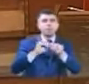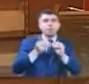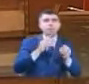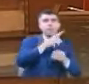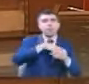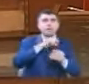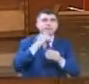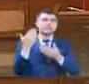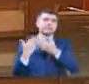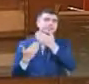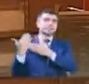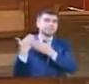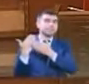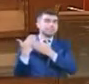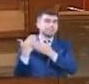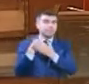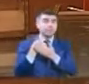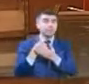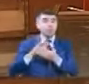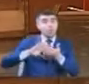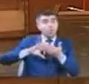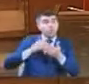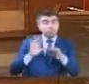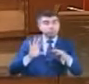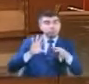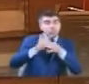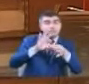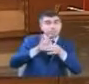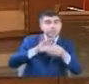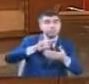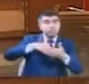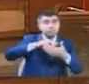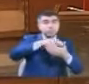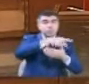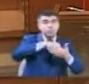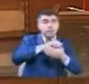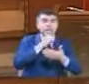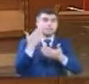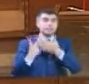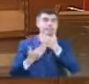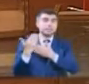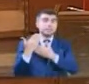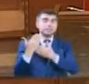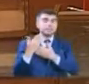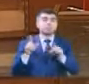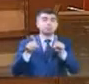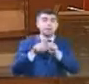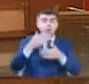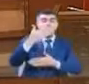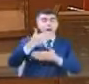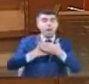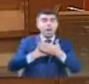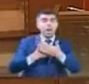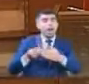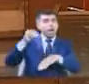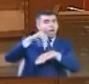واللي كان مفترض انهم يسهروا على احترام التعاقدات، لانه حتى العقد ديال التدبير المفوض في امكانيات ديال المراجعه.